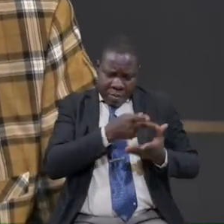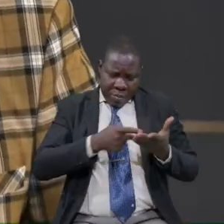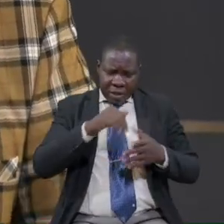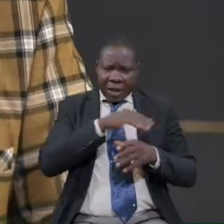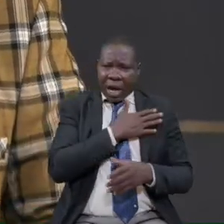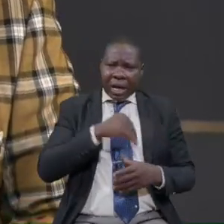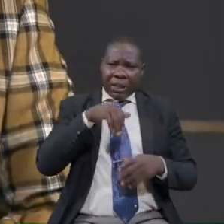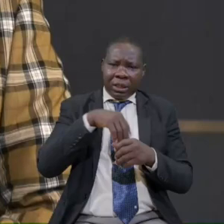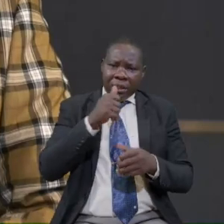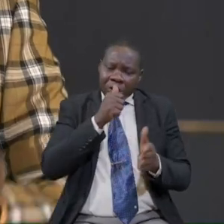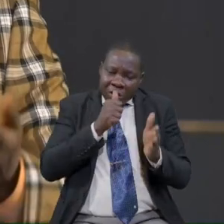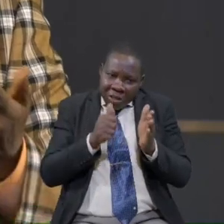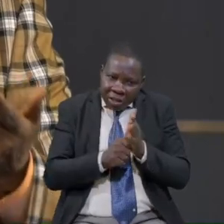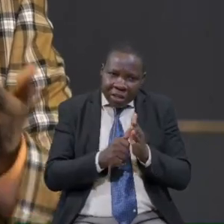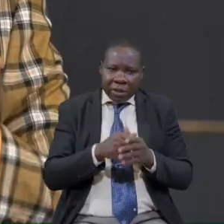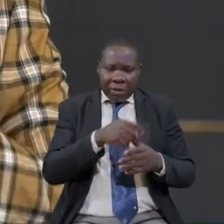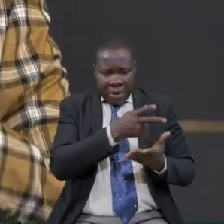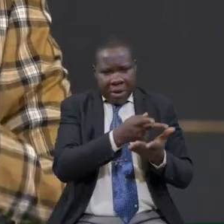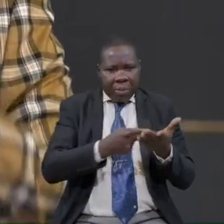Fais donc pénétrer